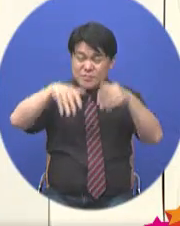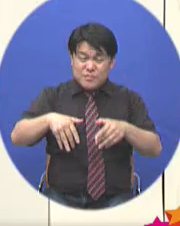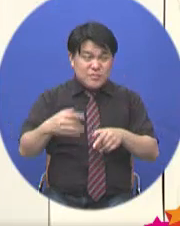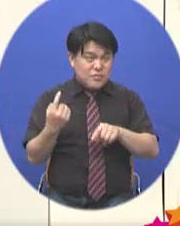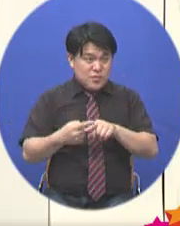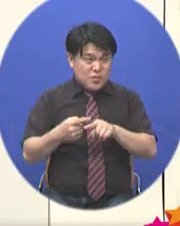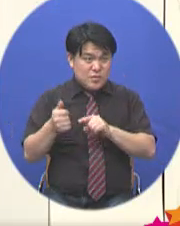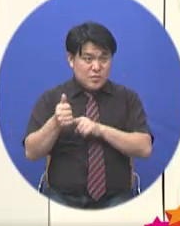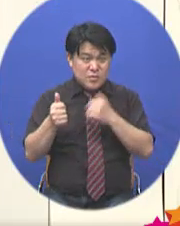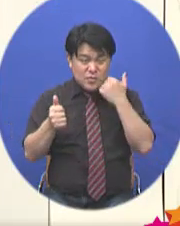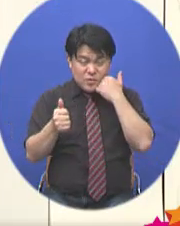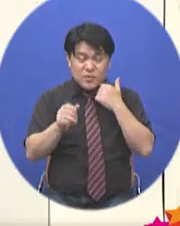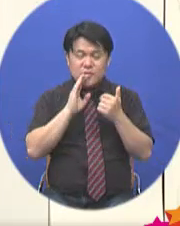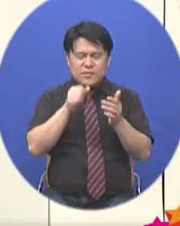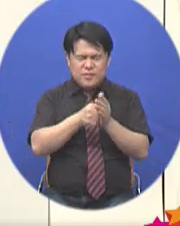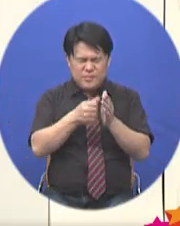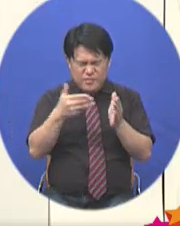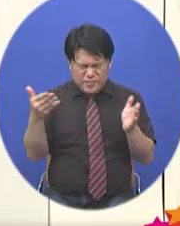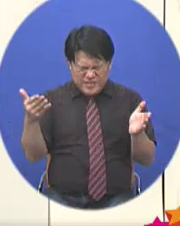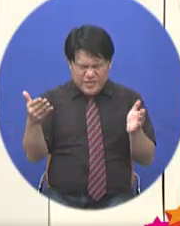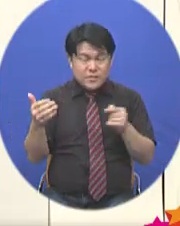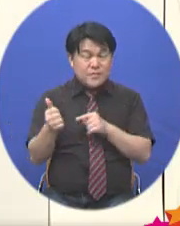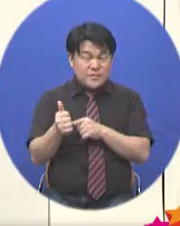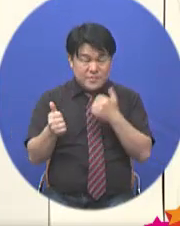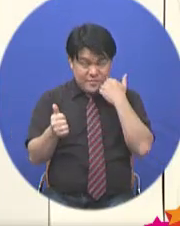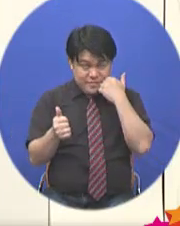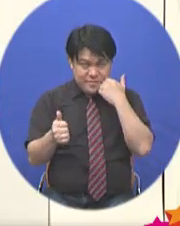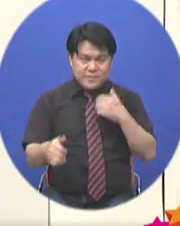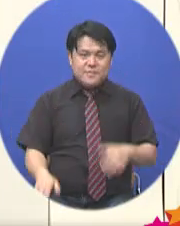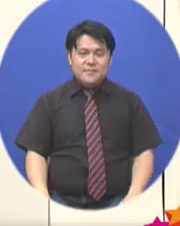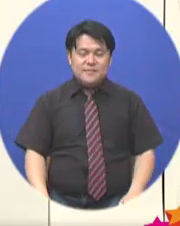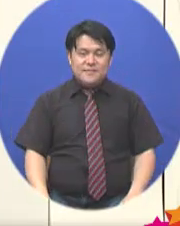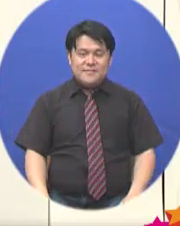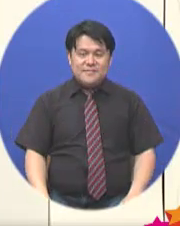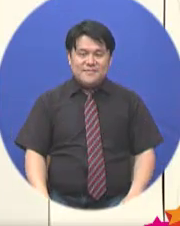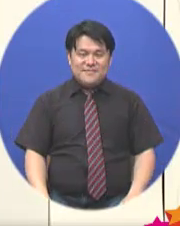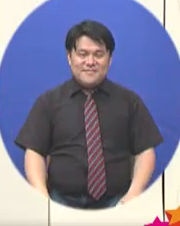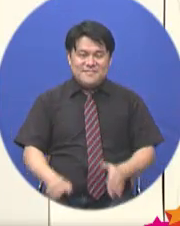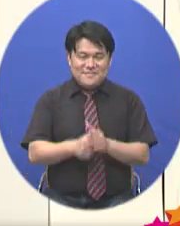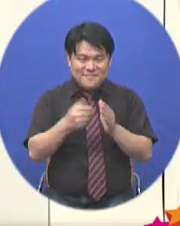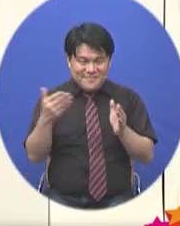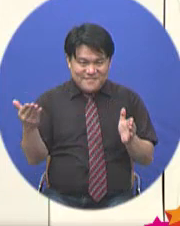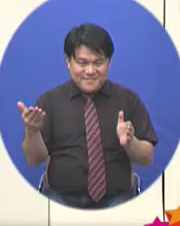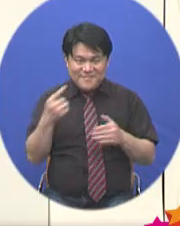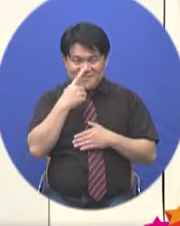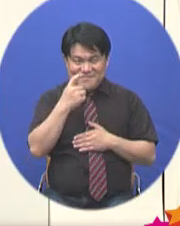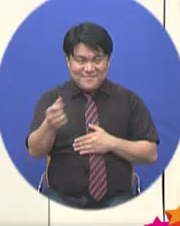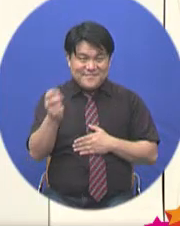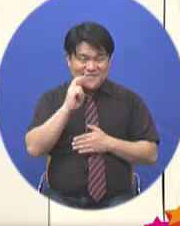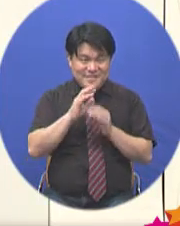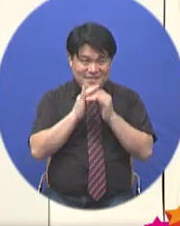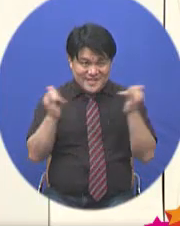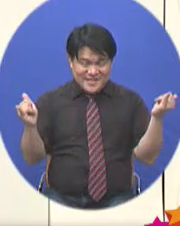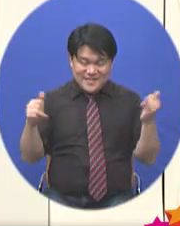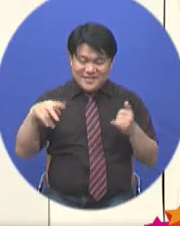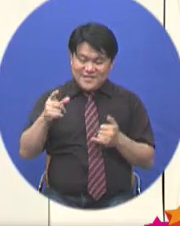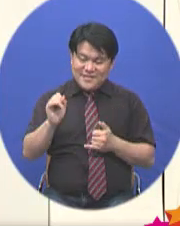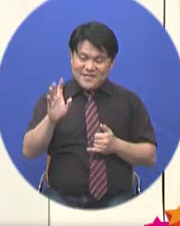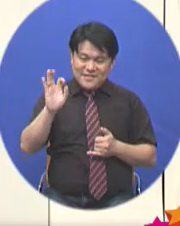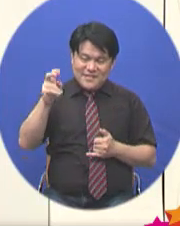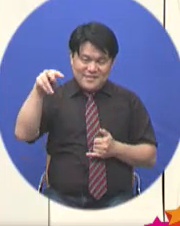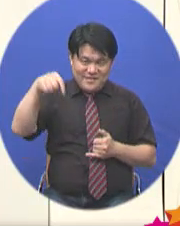유식한 아니에요. 네, 네. 아 나 네. 네. 예 유식한 멋쟁이 가수